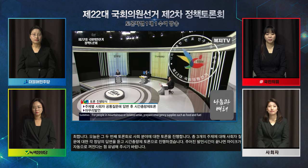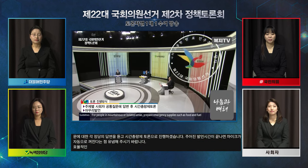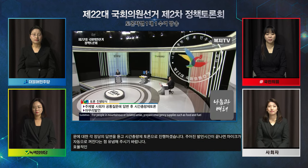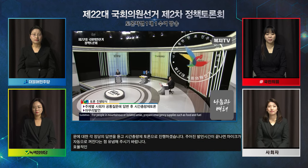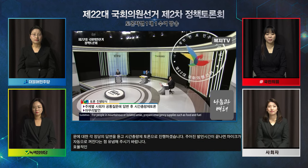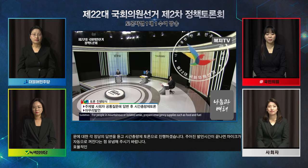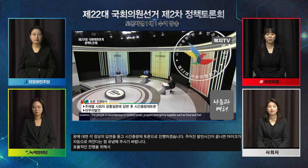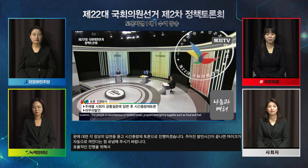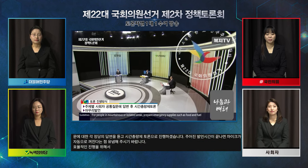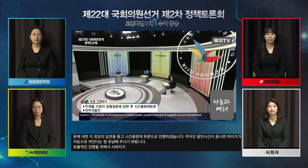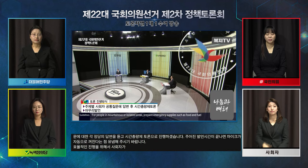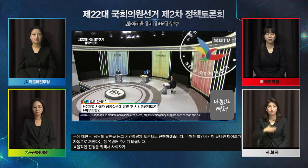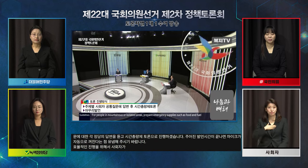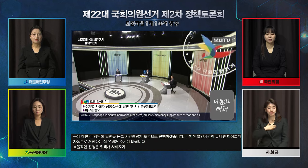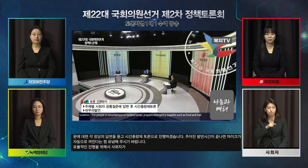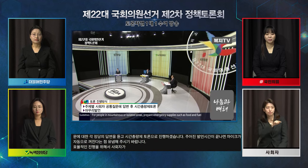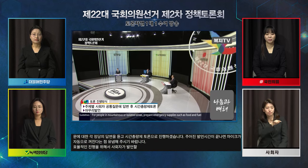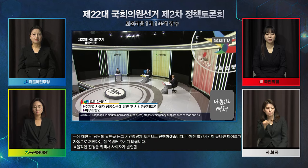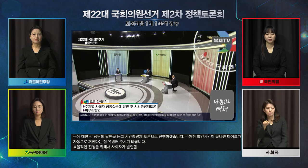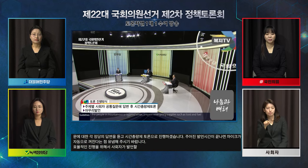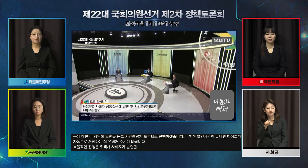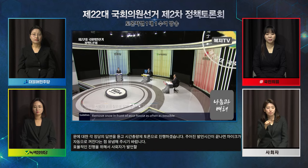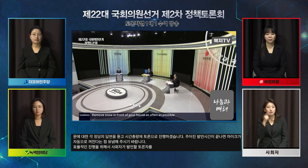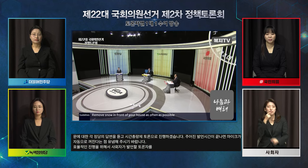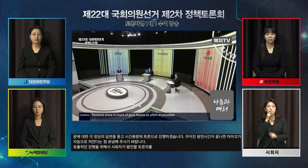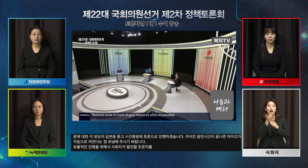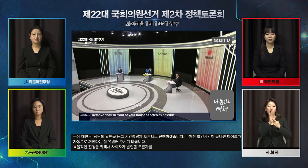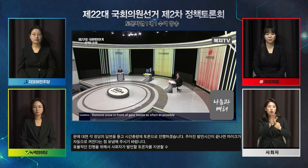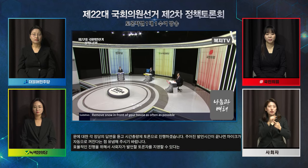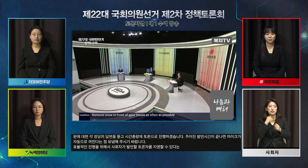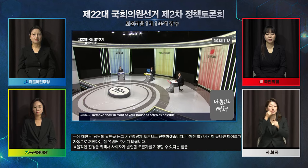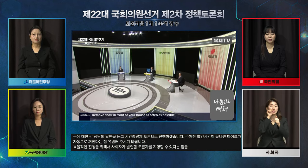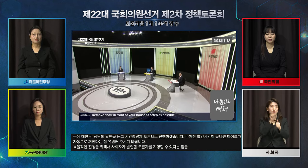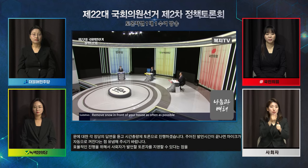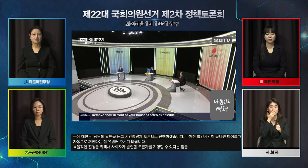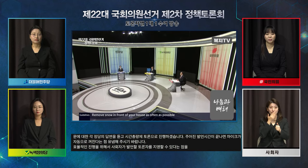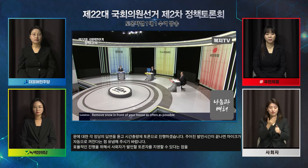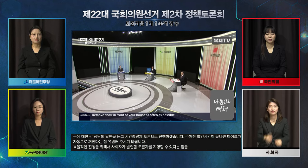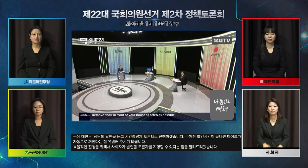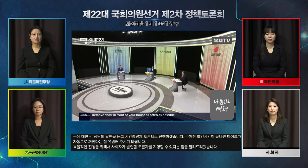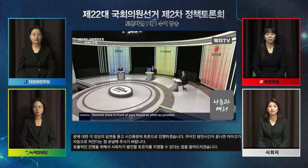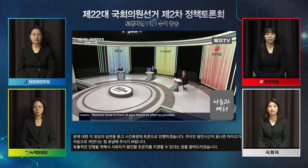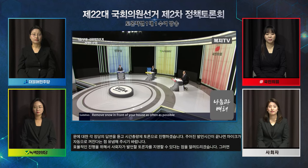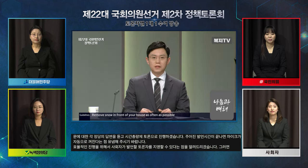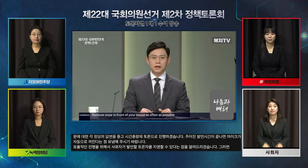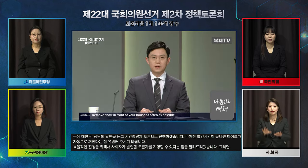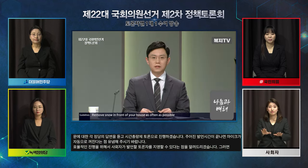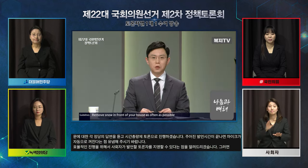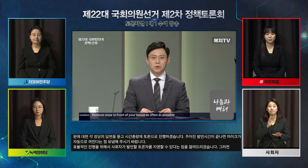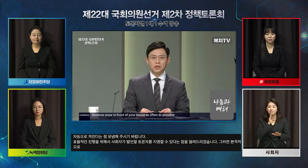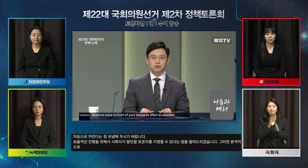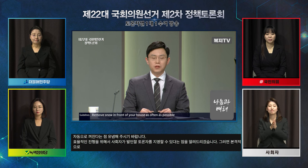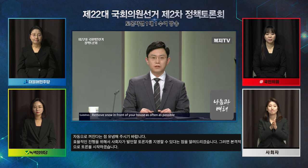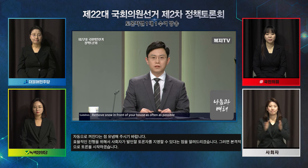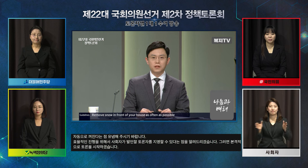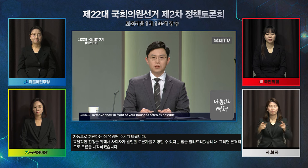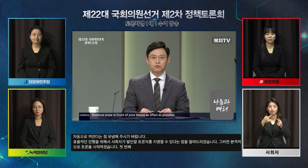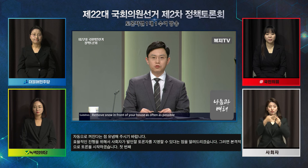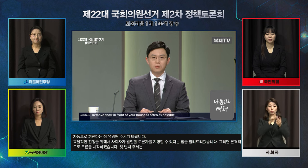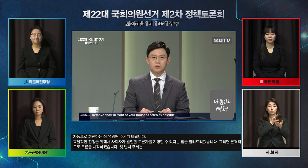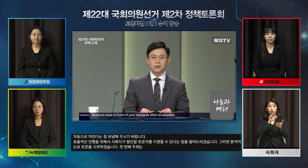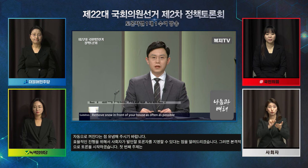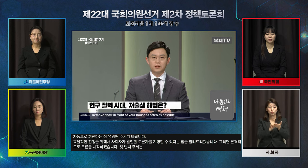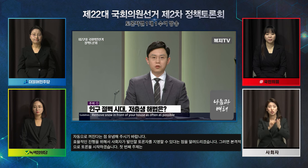위해서 사회자가 발언할 토론자를 지명할 수 있다는 점도 알려드리겠습니다. 자 그럼 본격적으로 토론을 시작하겠습니다. 첫 번째 주제는